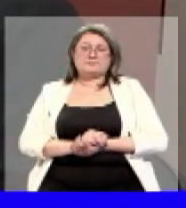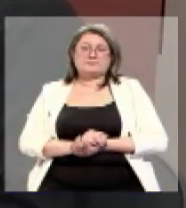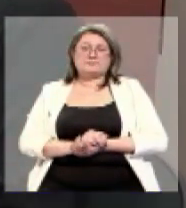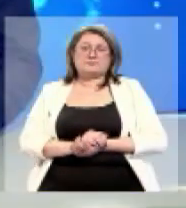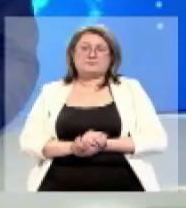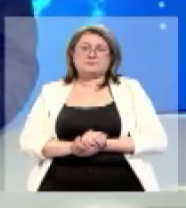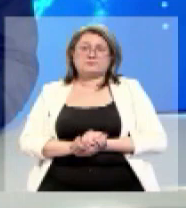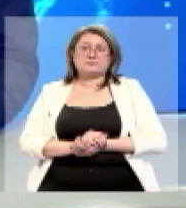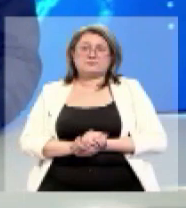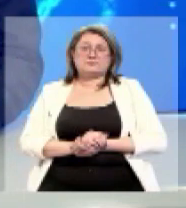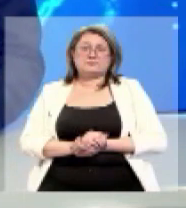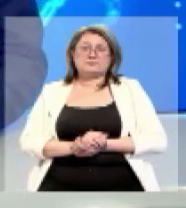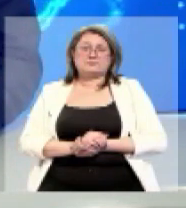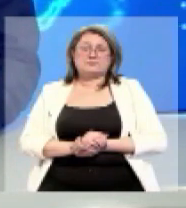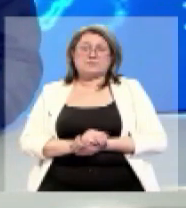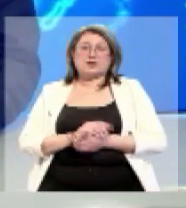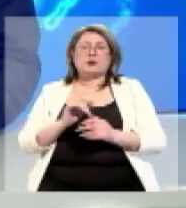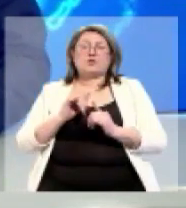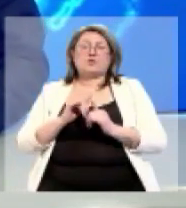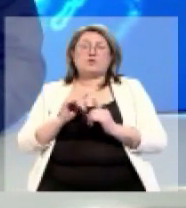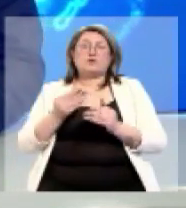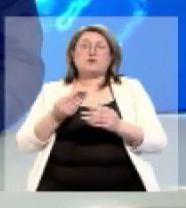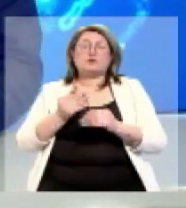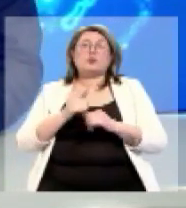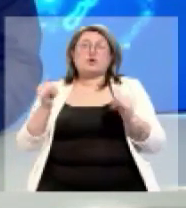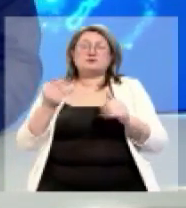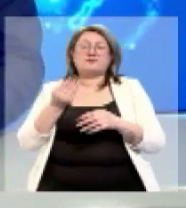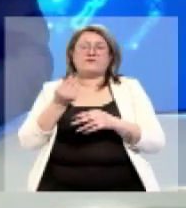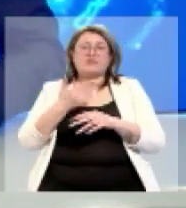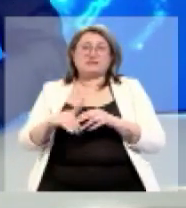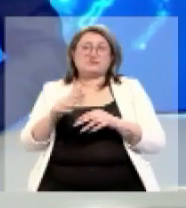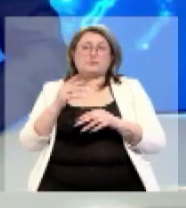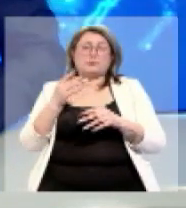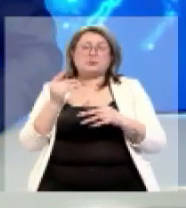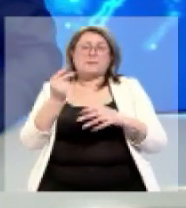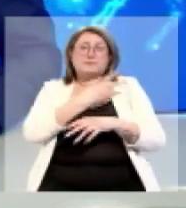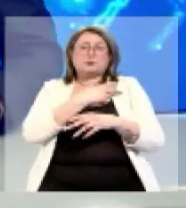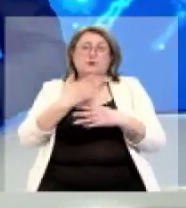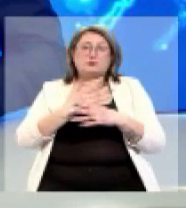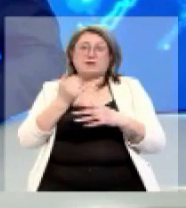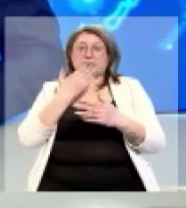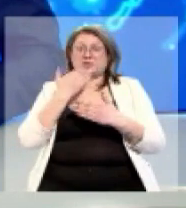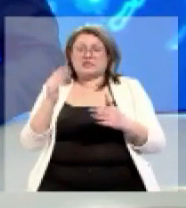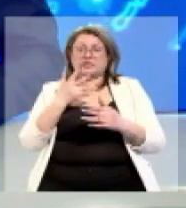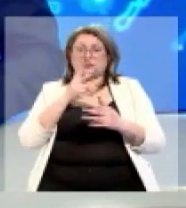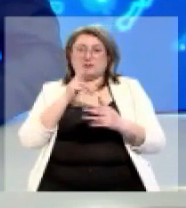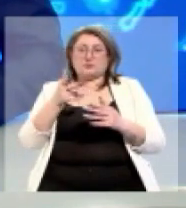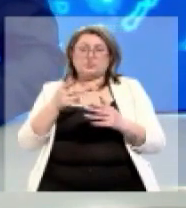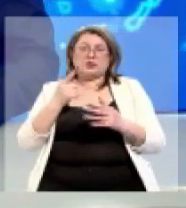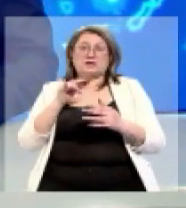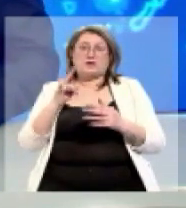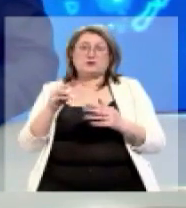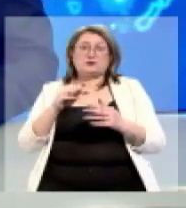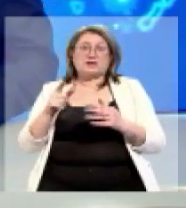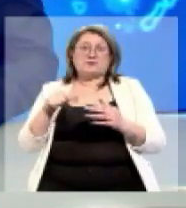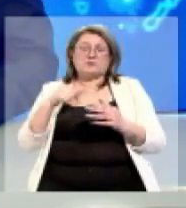телеарнасы. Соңғы 3 жылдың ішінде елімізде медициналық көмекті қаржыландырудың өсуі ағымдағы жылы